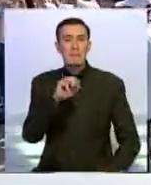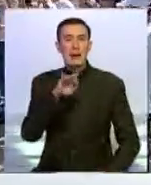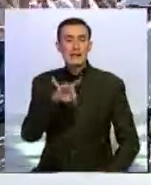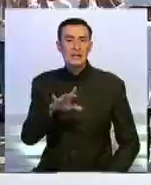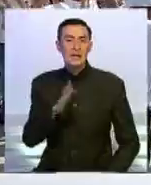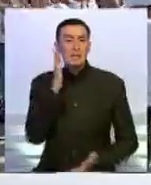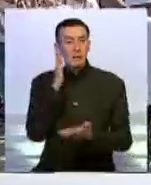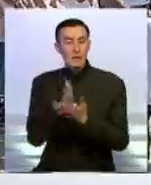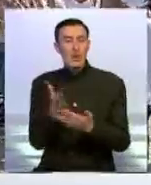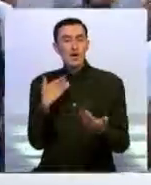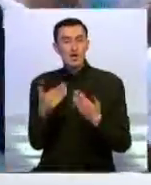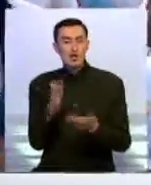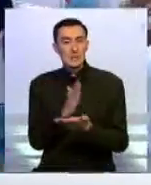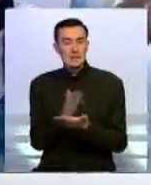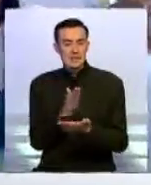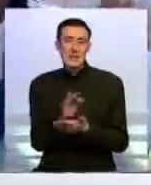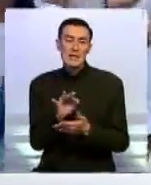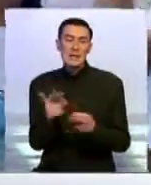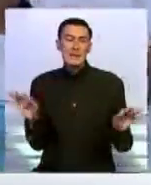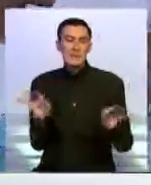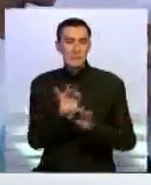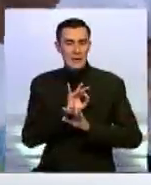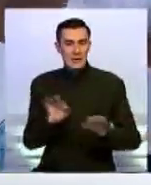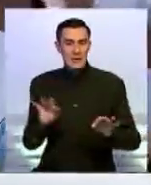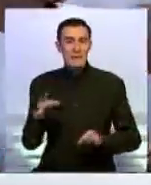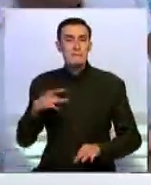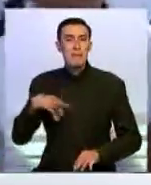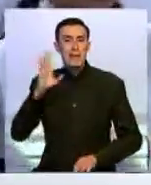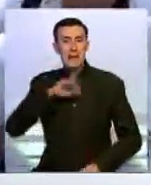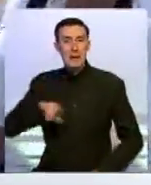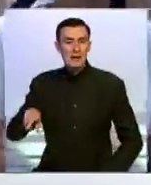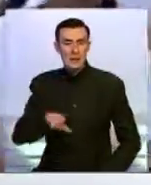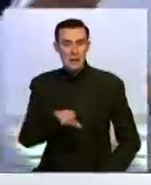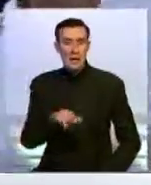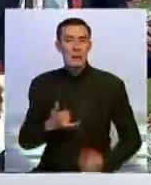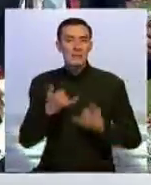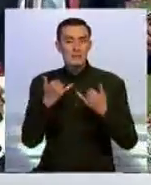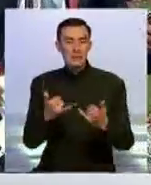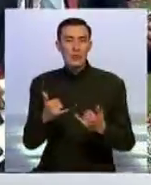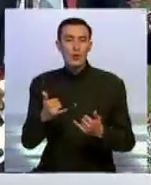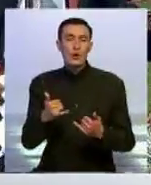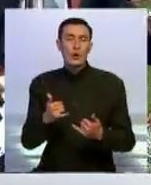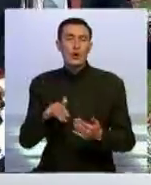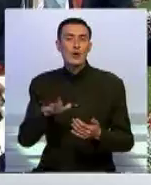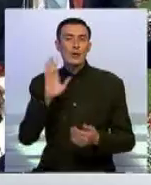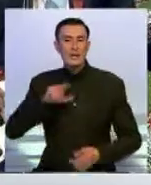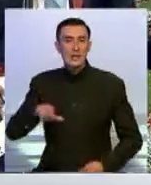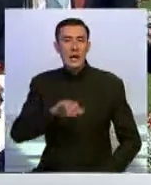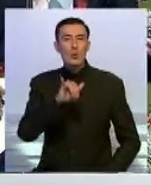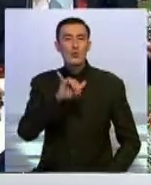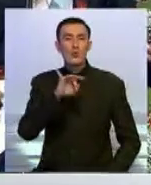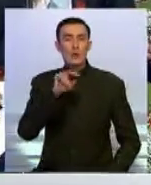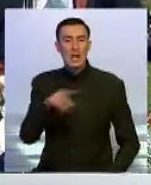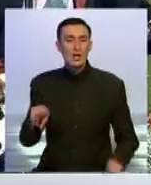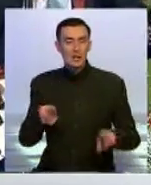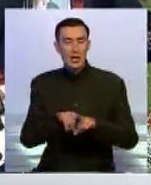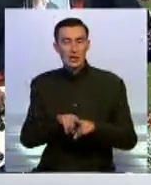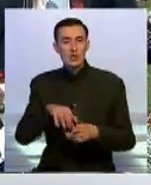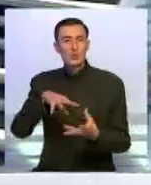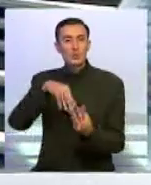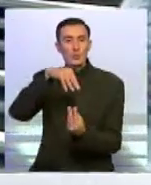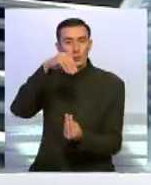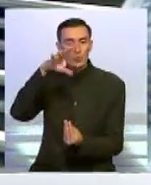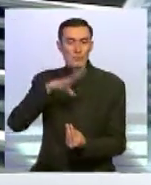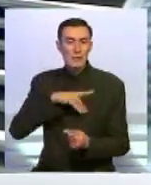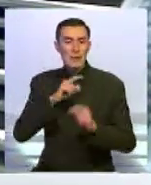прямое отношение к городу имеет и композиция «Белая река». В ней поется о седом Урале. Так же, как и скульптура,